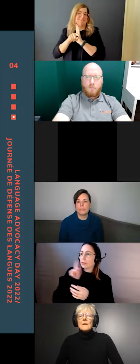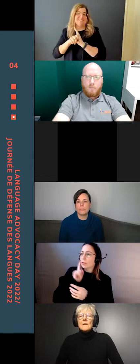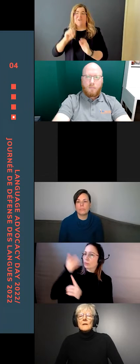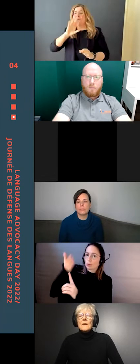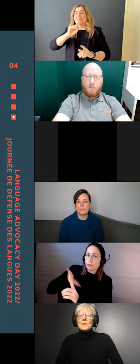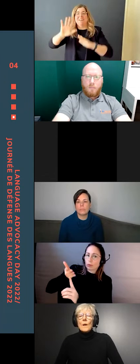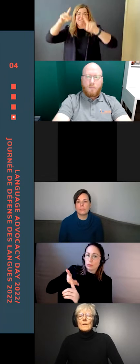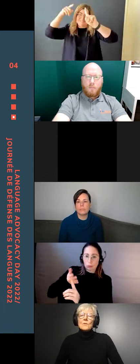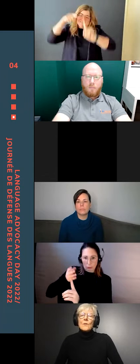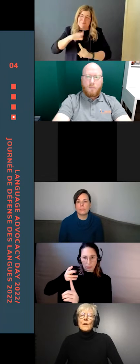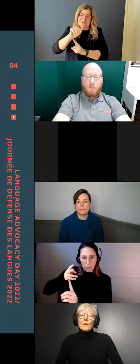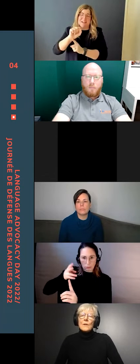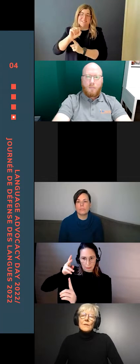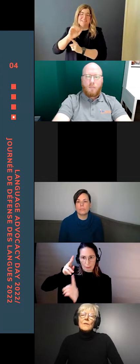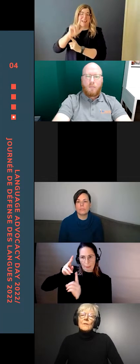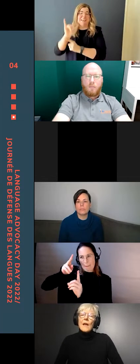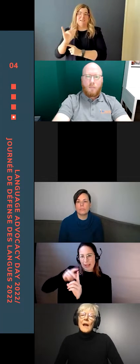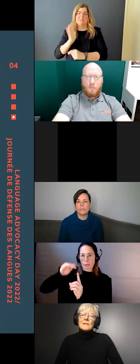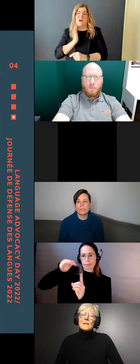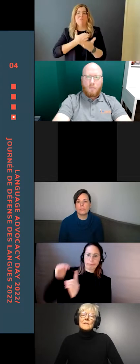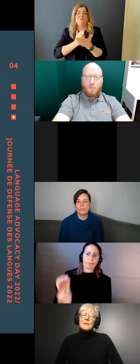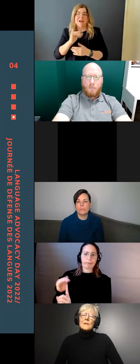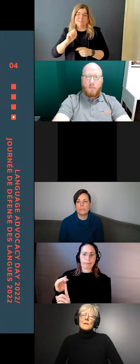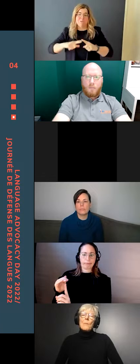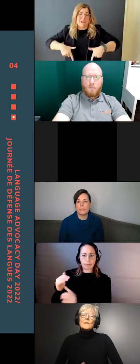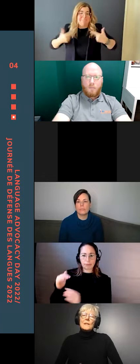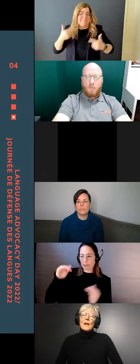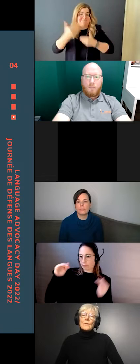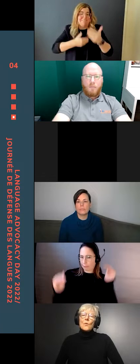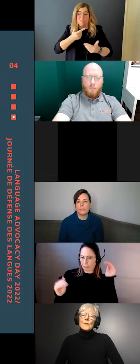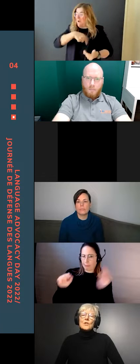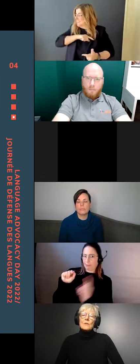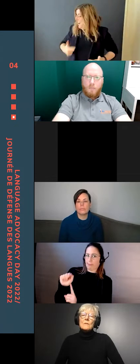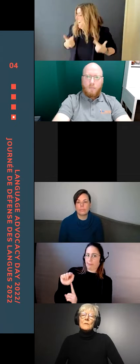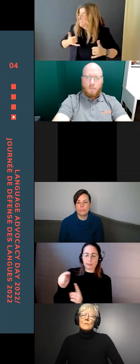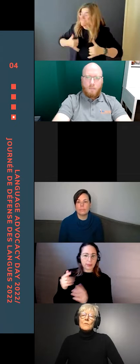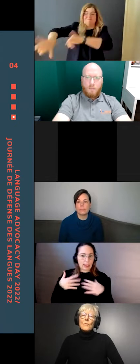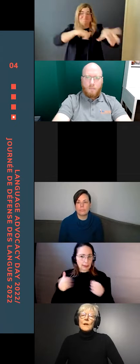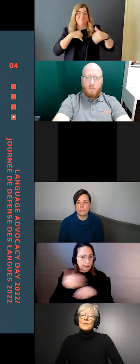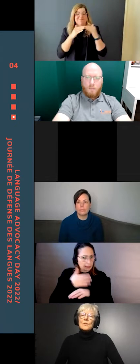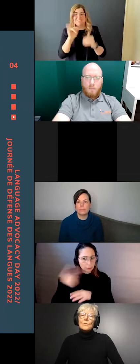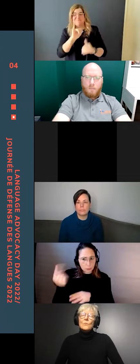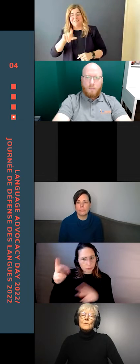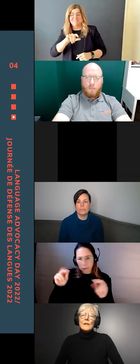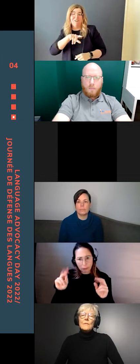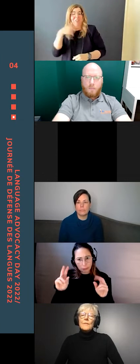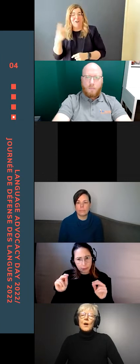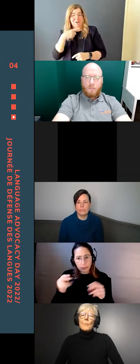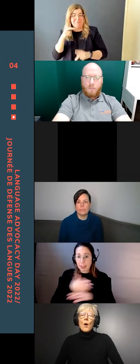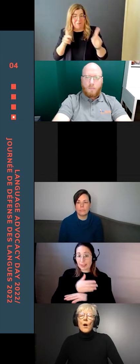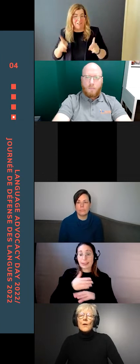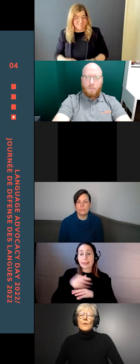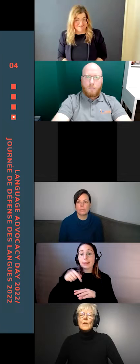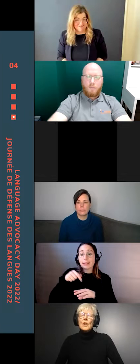quand on regarde un sourd comme étant une personne de deuxième niveau, ils n'ont pas toujours accès à la